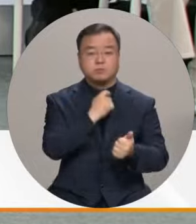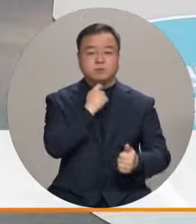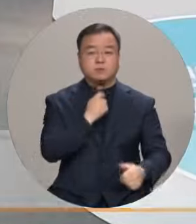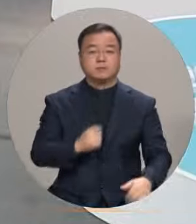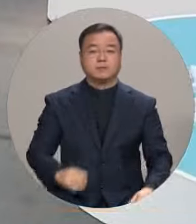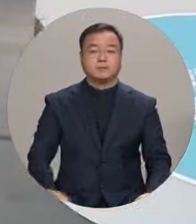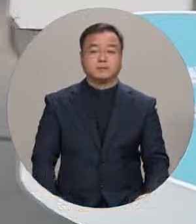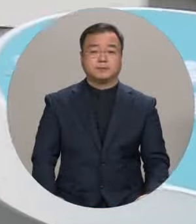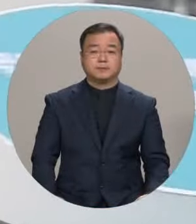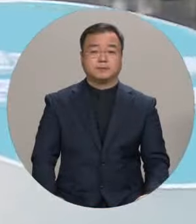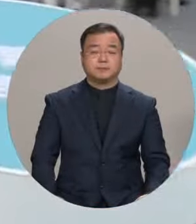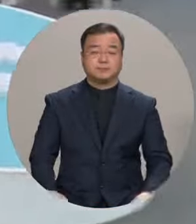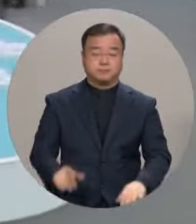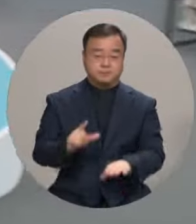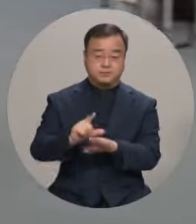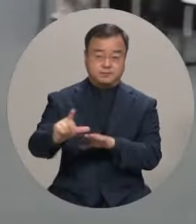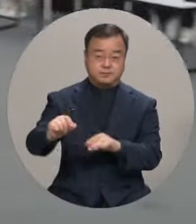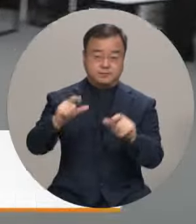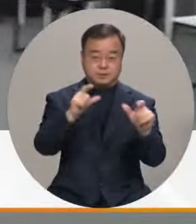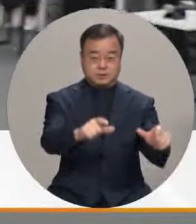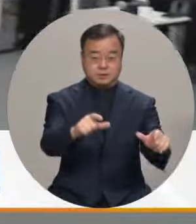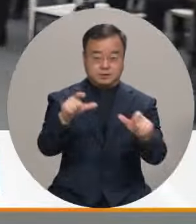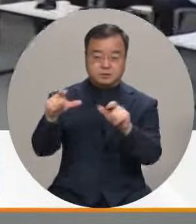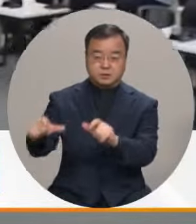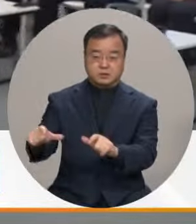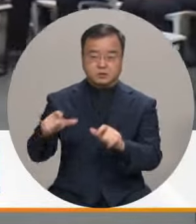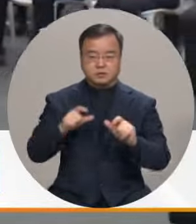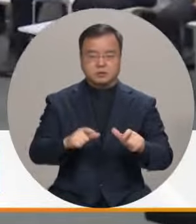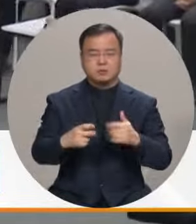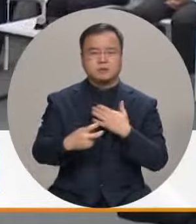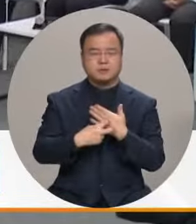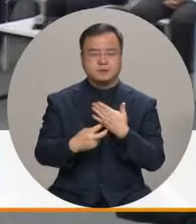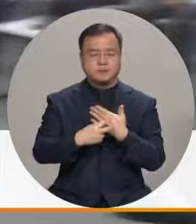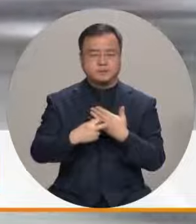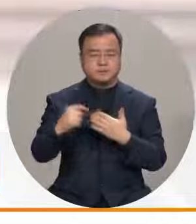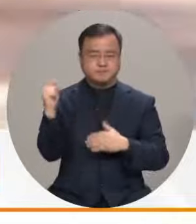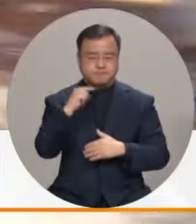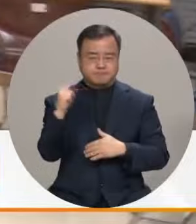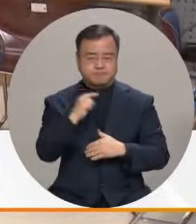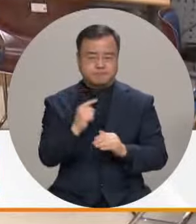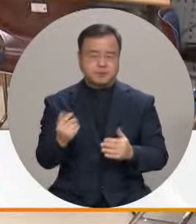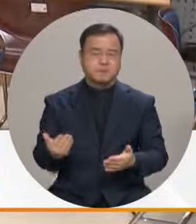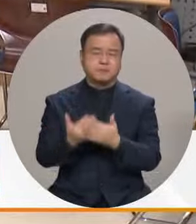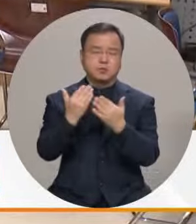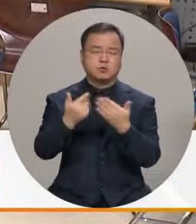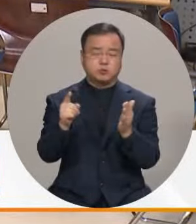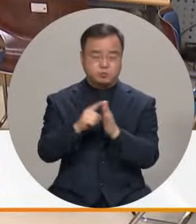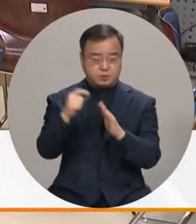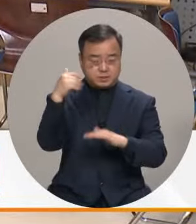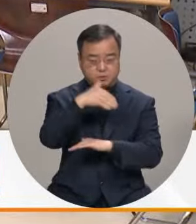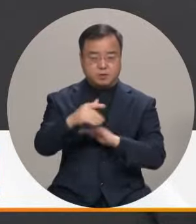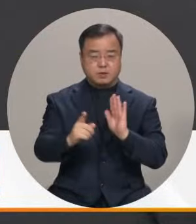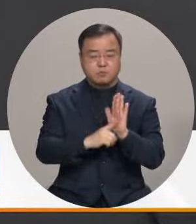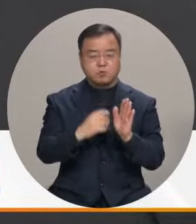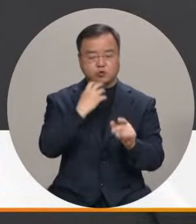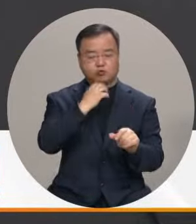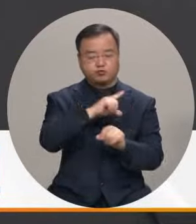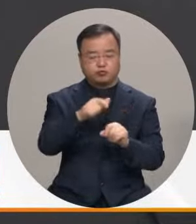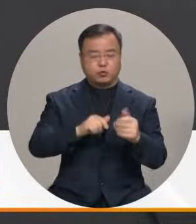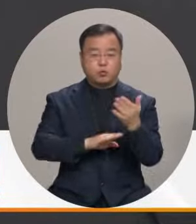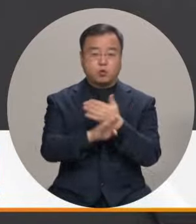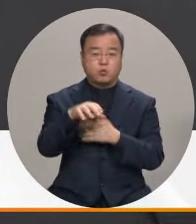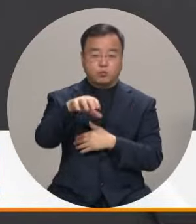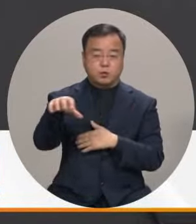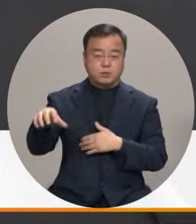것입니다 지역 의료를 강화하기 위한 구상도 밝혔습니다 비수도권 의대 정원의 지역 인재 전형을